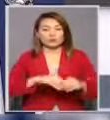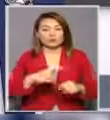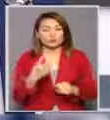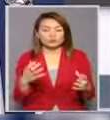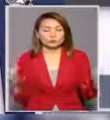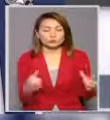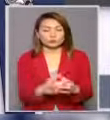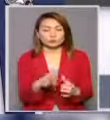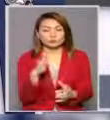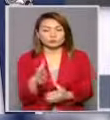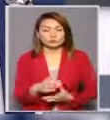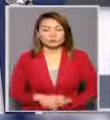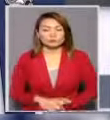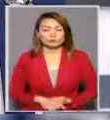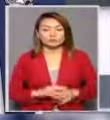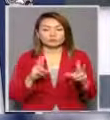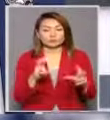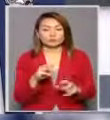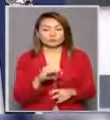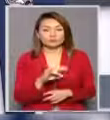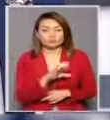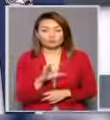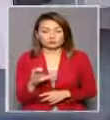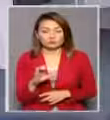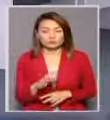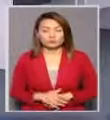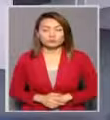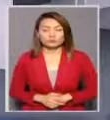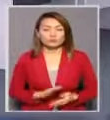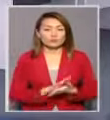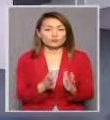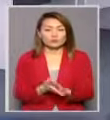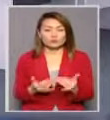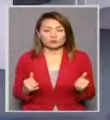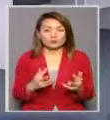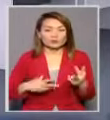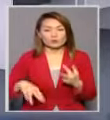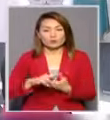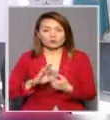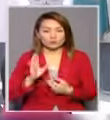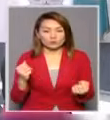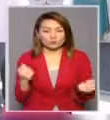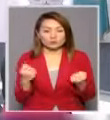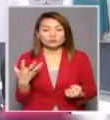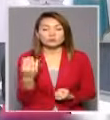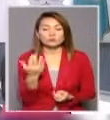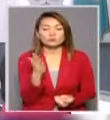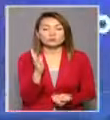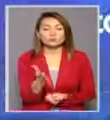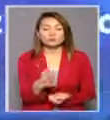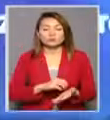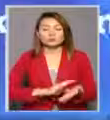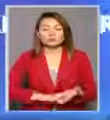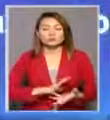будут объединены одним общим зонтичным названием. Похожая ситуация, кстати, с легкой атлетикой. Кроме того, будет